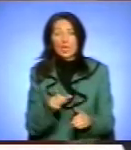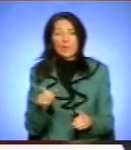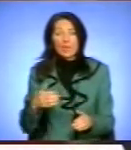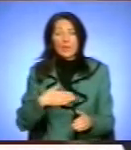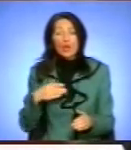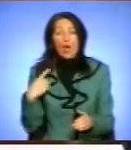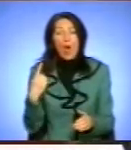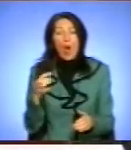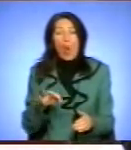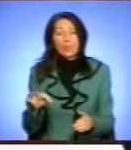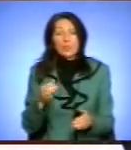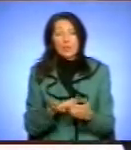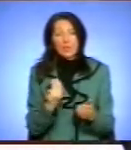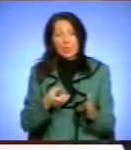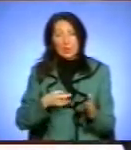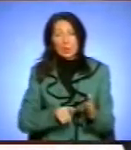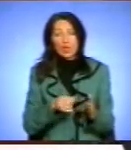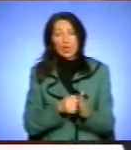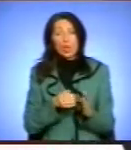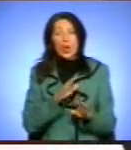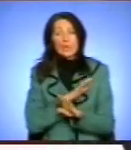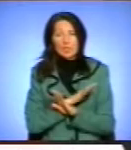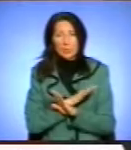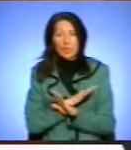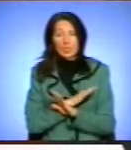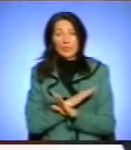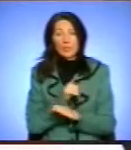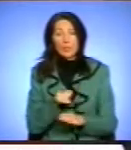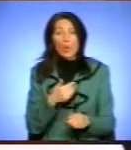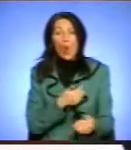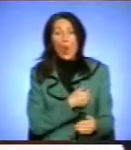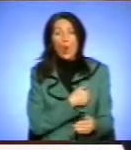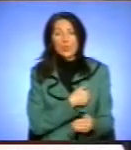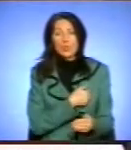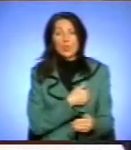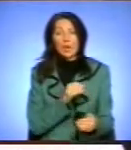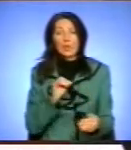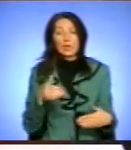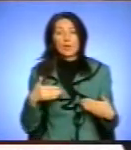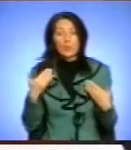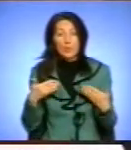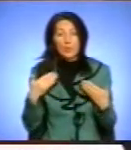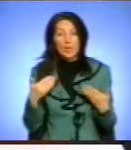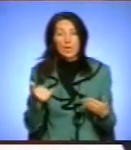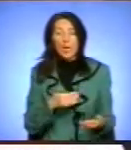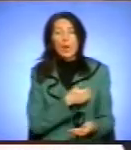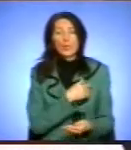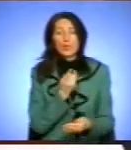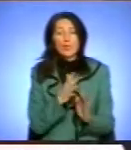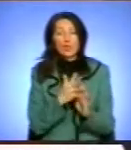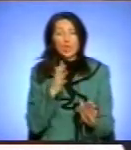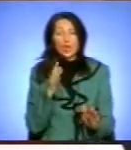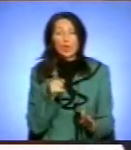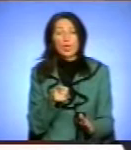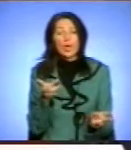області, від народження до смерті. Тому хочеться сьогодні і привітати, і побажати в першу чергу